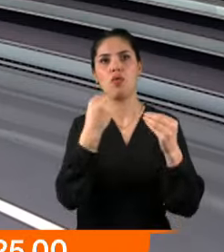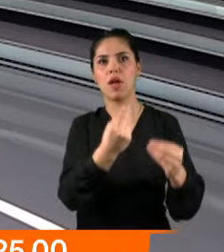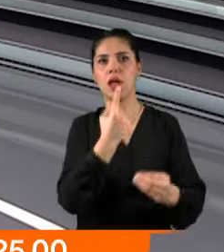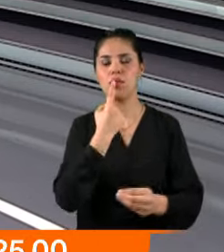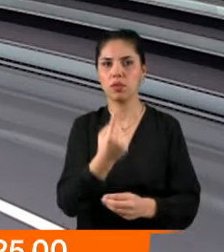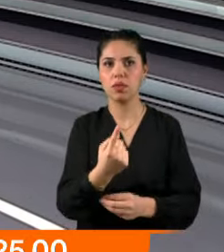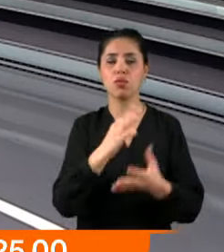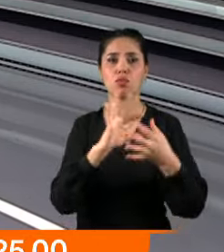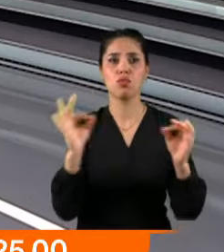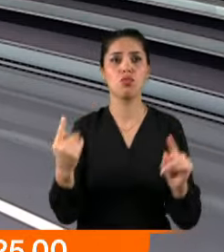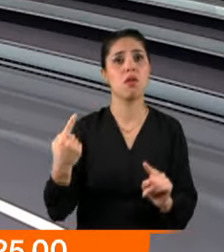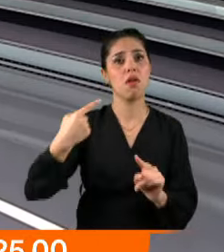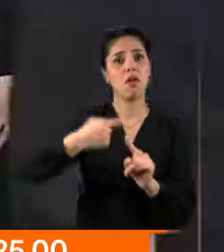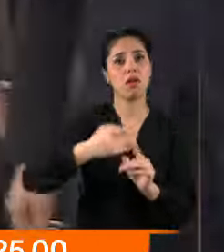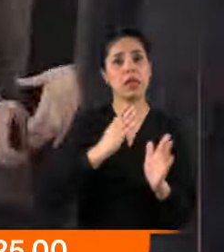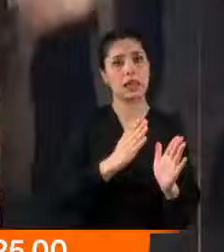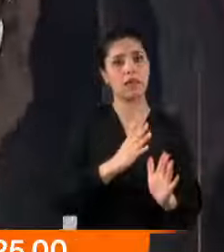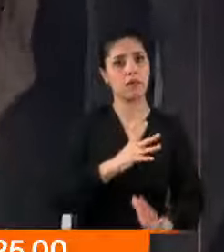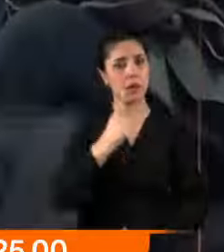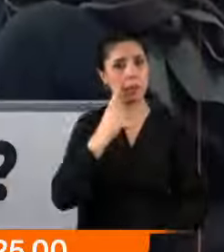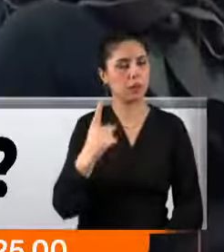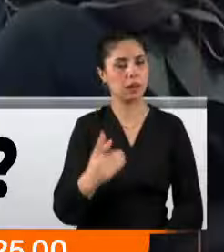Sözlerinin devamı da var.